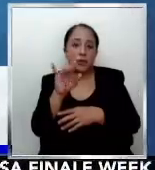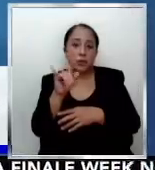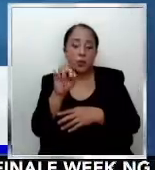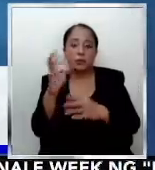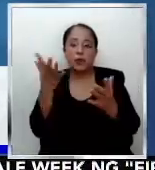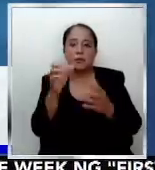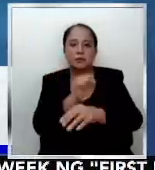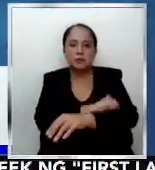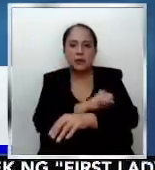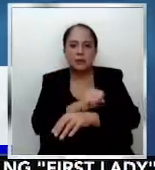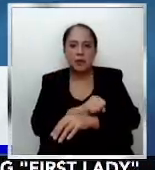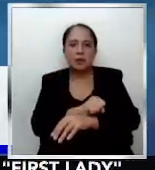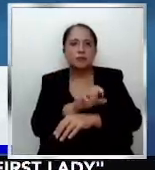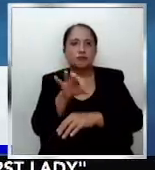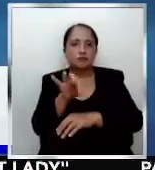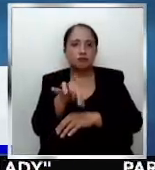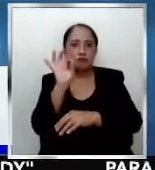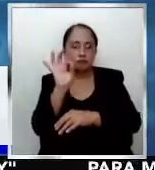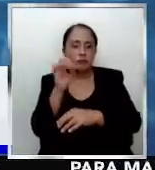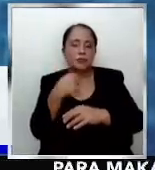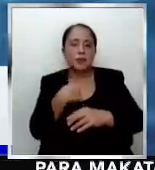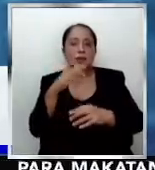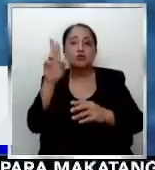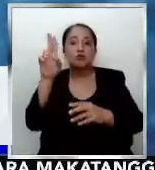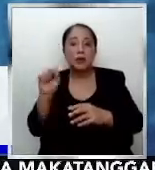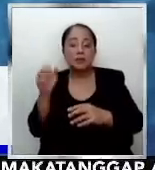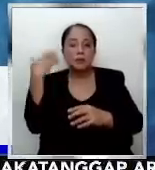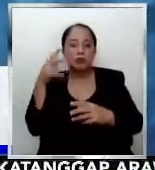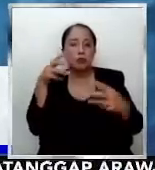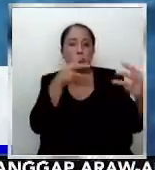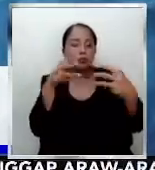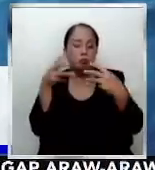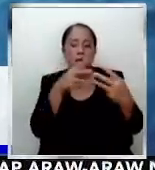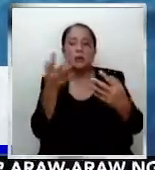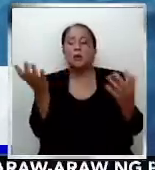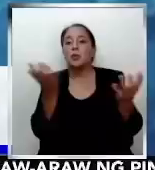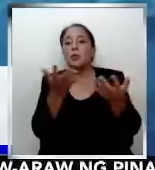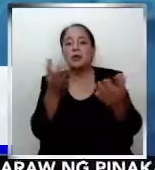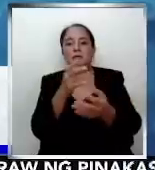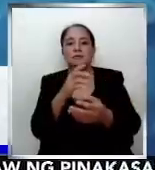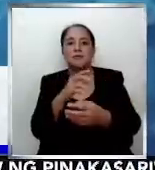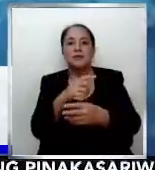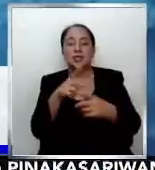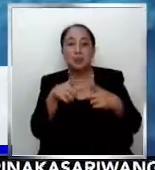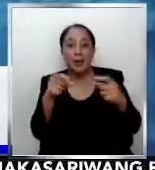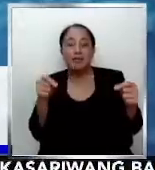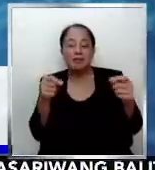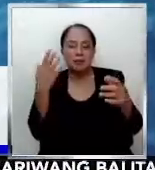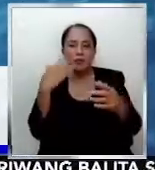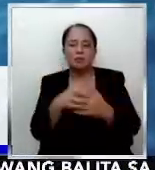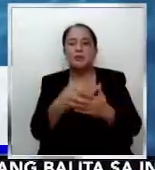Sammy B. ay kabilang sa US Naval Fleet na lumabas sa Japanese Navy sa Battle of Samar na bahagi ng makasaysayang Battle of Leyte Gulf,